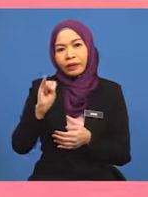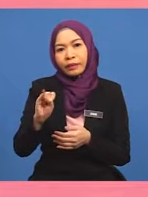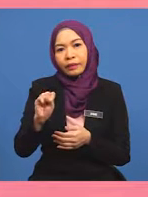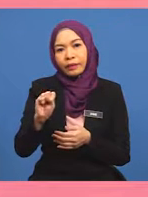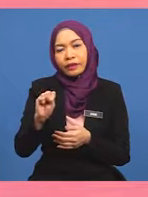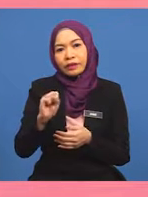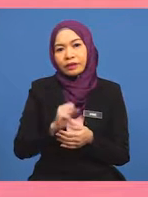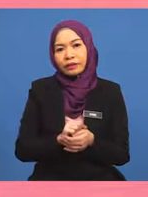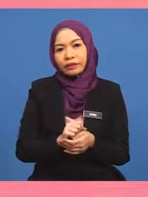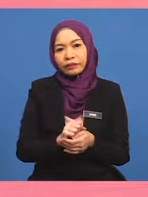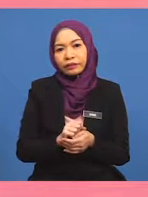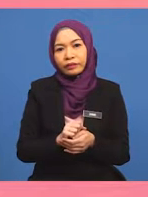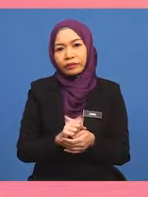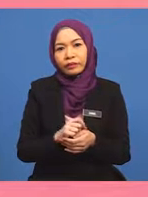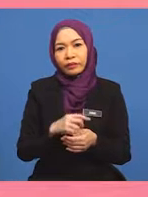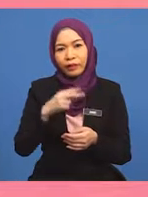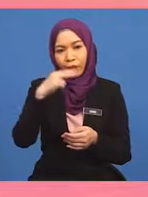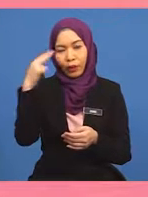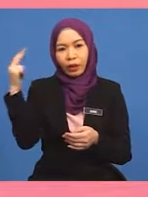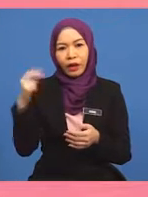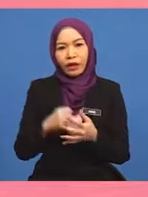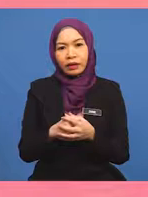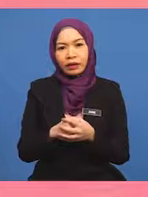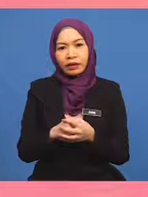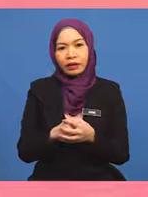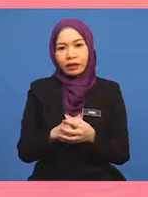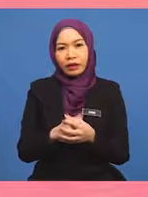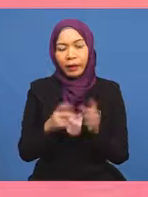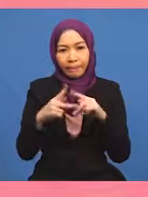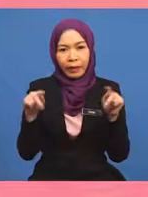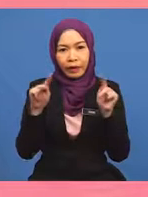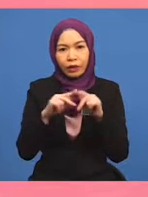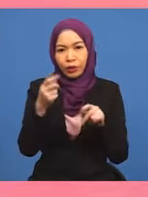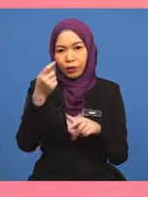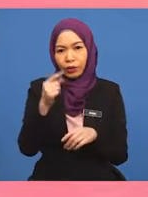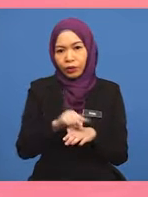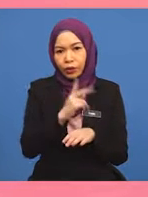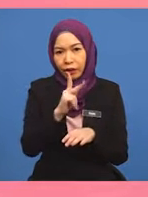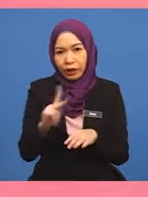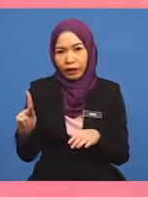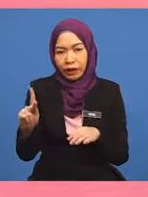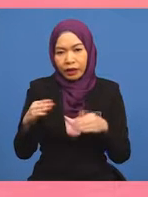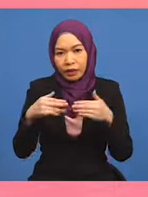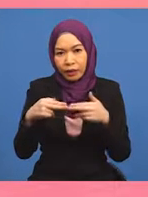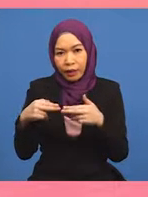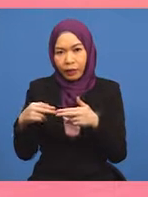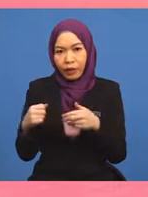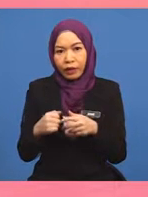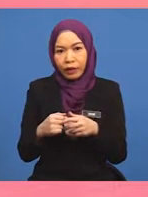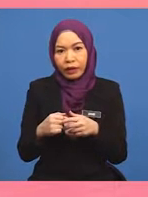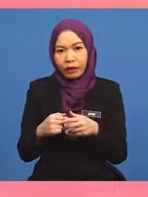menapis udara. Pengguna perlu menggunakan penyambungan khas